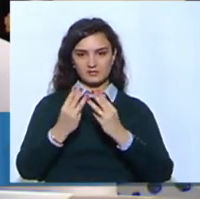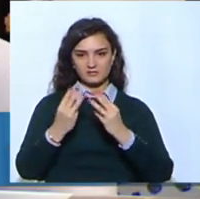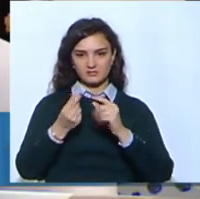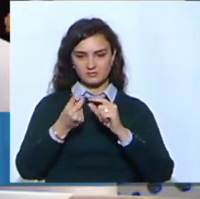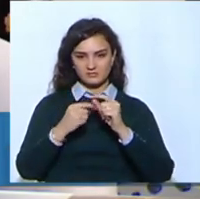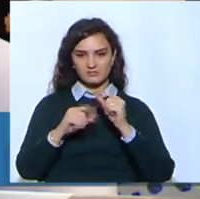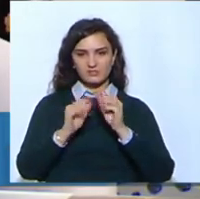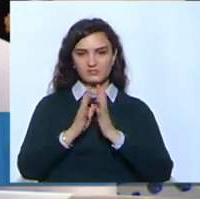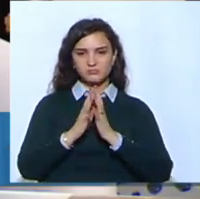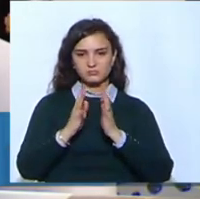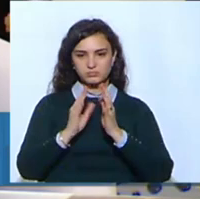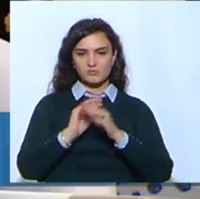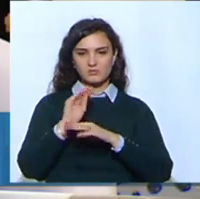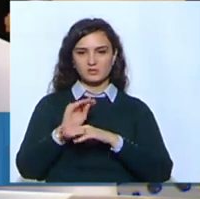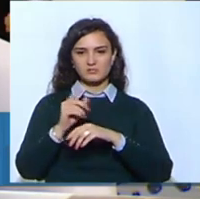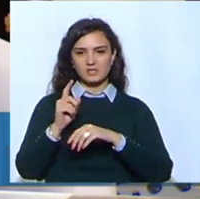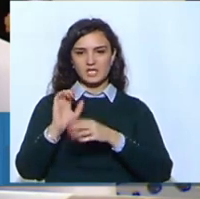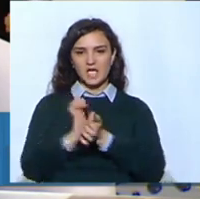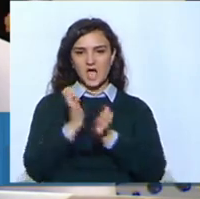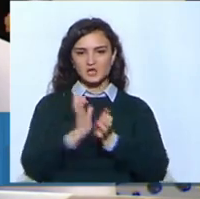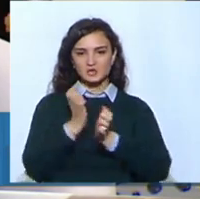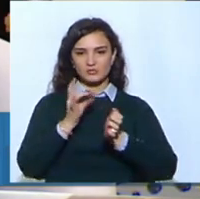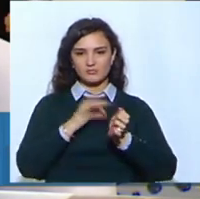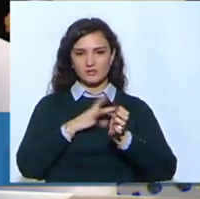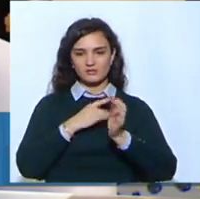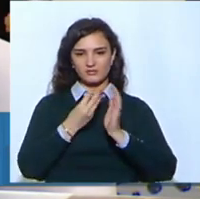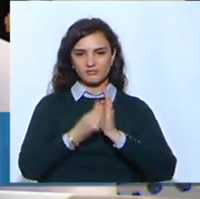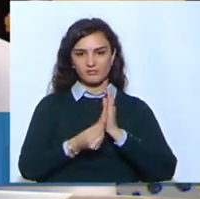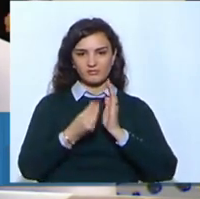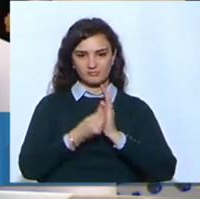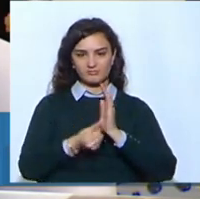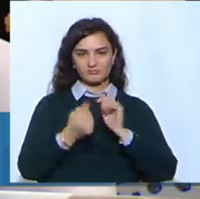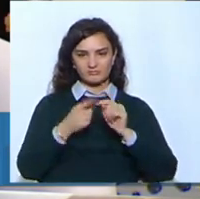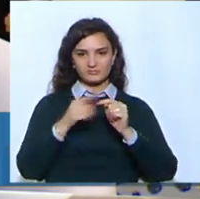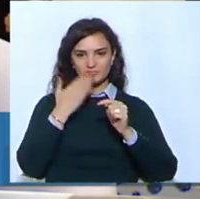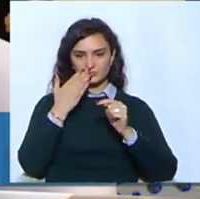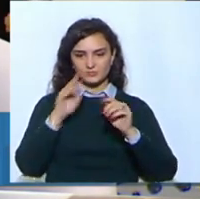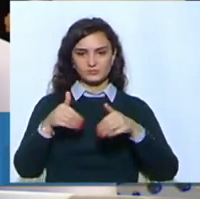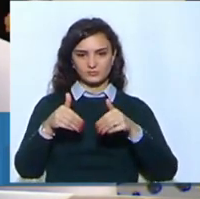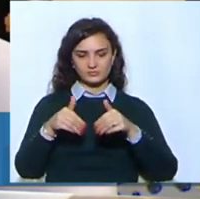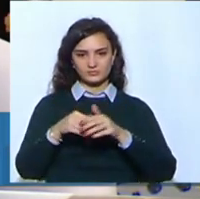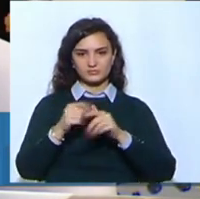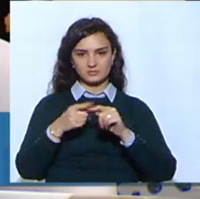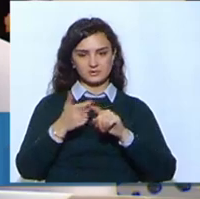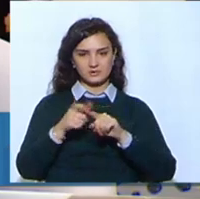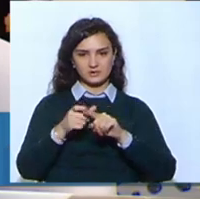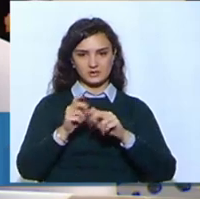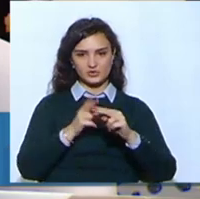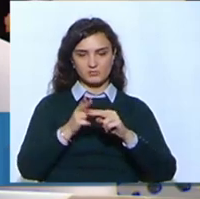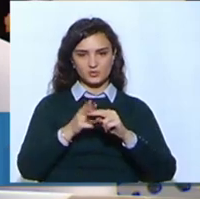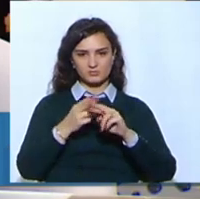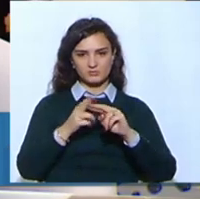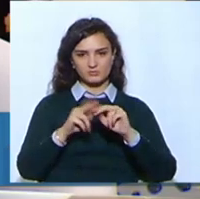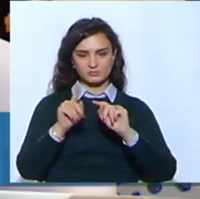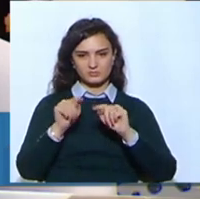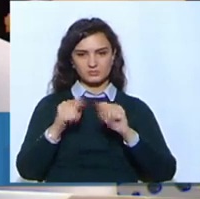არის შეშუპება მომატებული ხაჭოვანი თეთრი ფერის გამონადენი საშუდა, რომელიც როგორც წესი უსუნოა ხოლმე. ეს ძალიან შემაწუხებელია მისთვის, იმიტომ